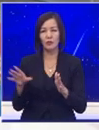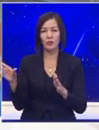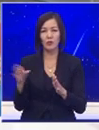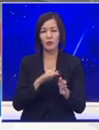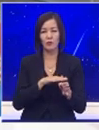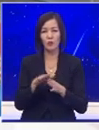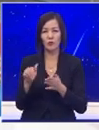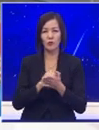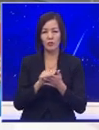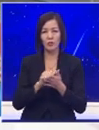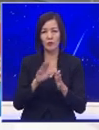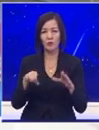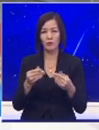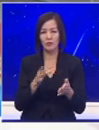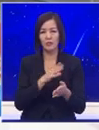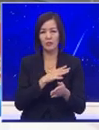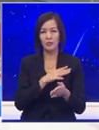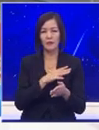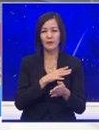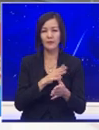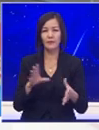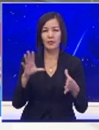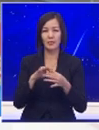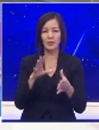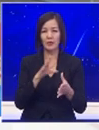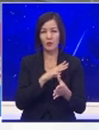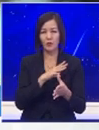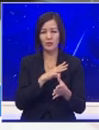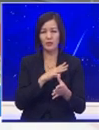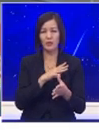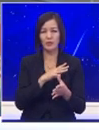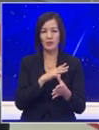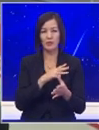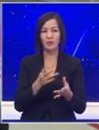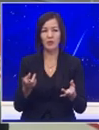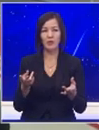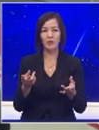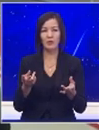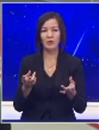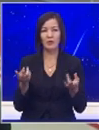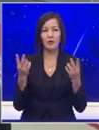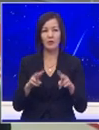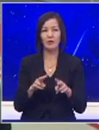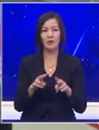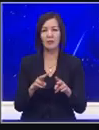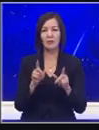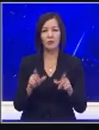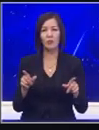талапқа сәйкес құжаттарын өткізіп, осы тіркелген болатын. Қалған депутаттар құжаттарын толық бермегендіктен